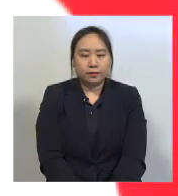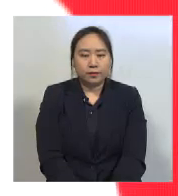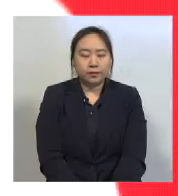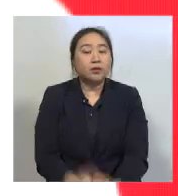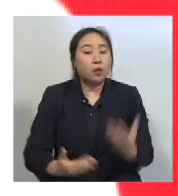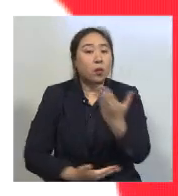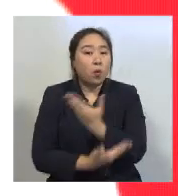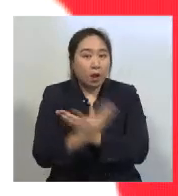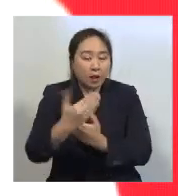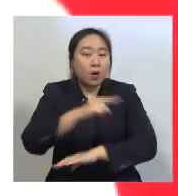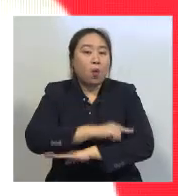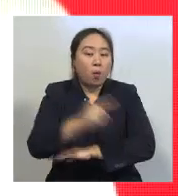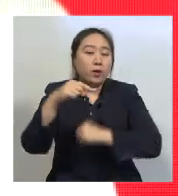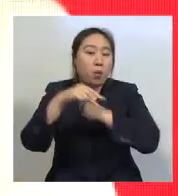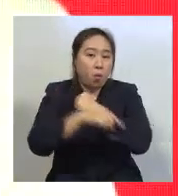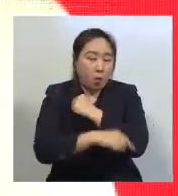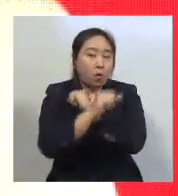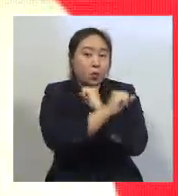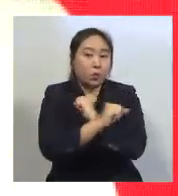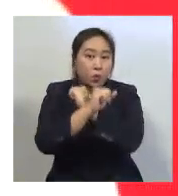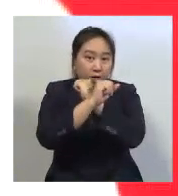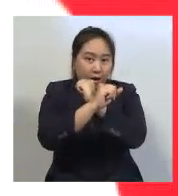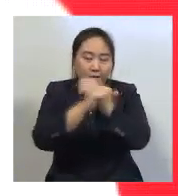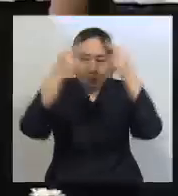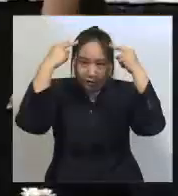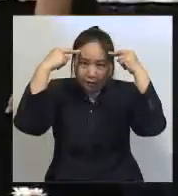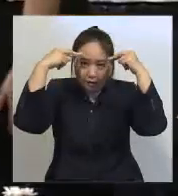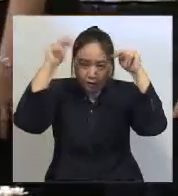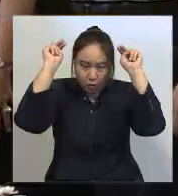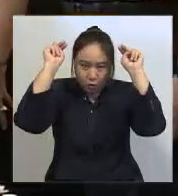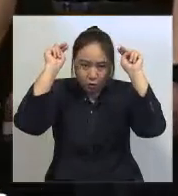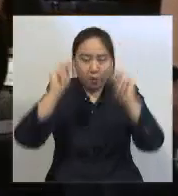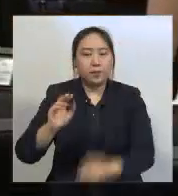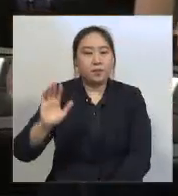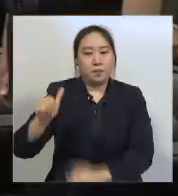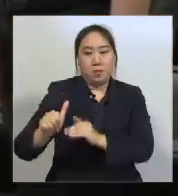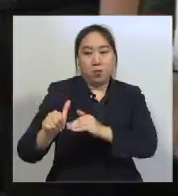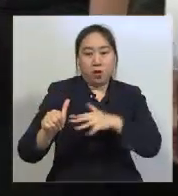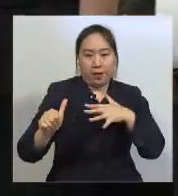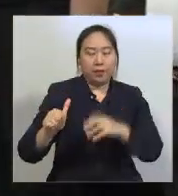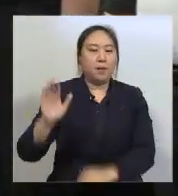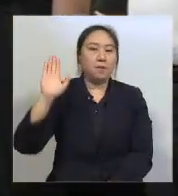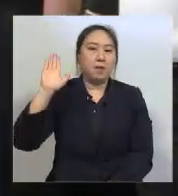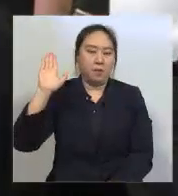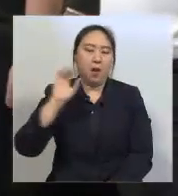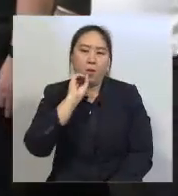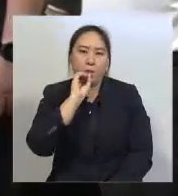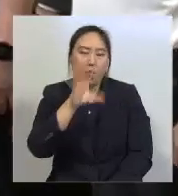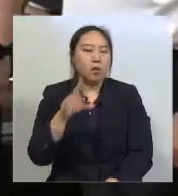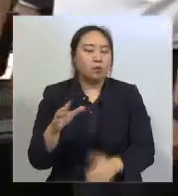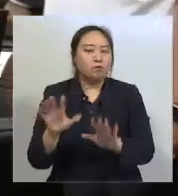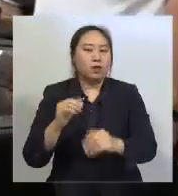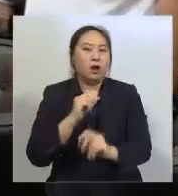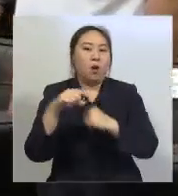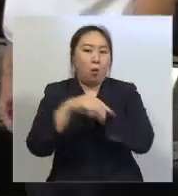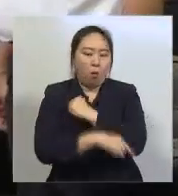และในโอกาสวันต่อต้านคอร์รัปชันสากลนะครับท่านนายกรัฐมนตรีก็ได้นำกล่าวประกาศเจตนารมณ์ร่วมกันต่อต้านการ